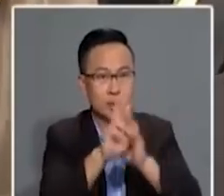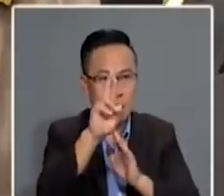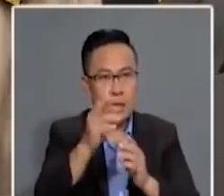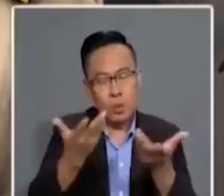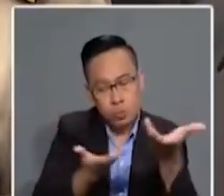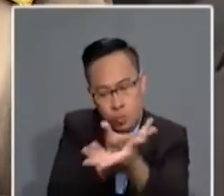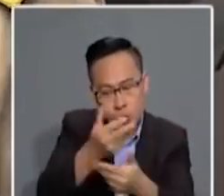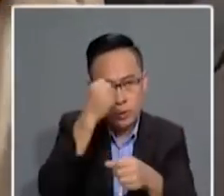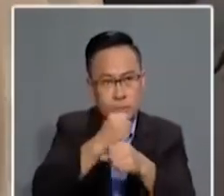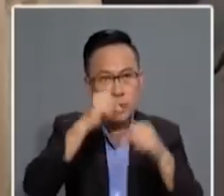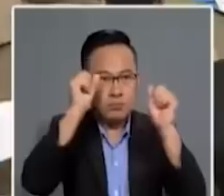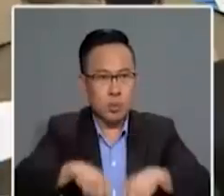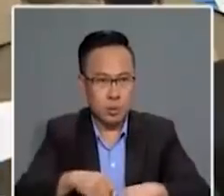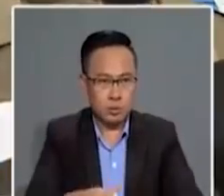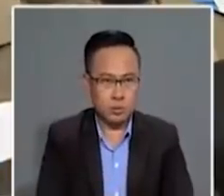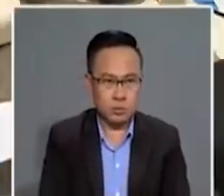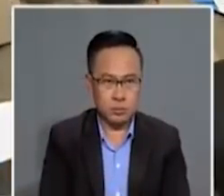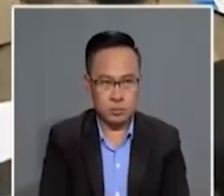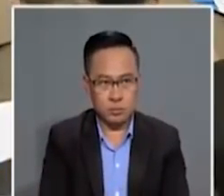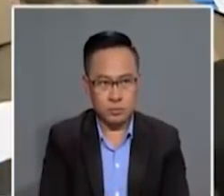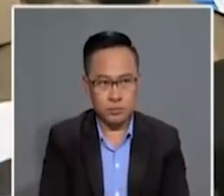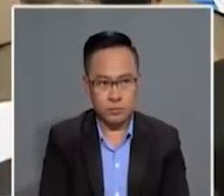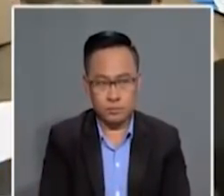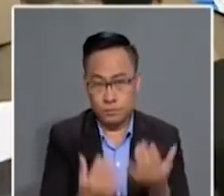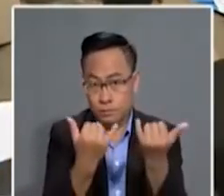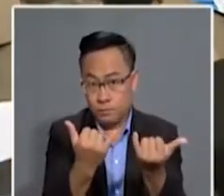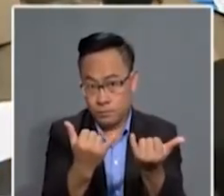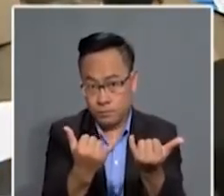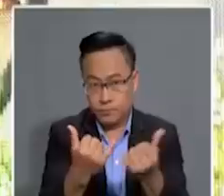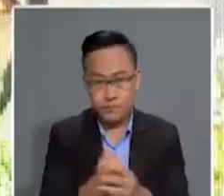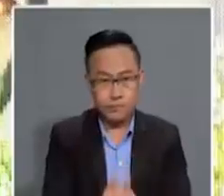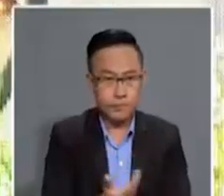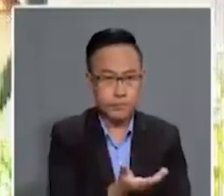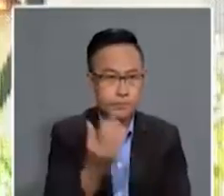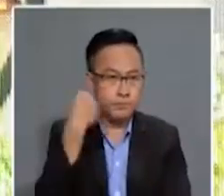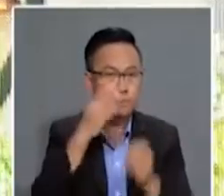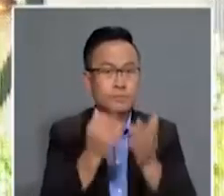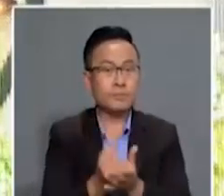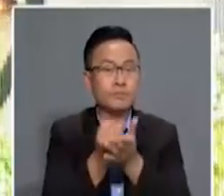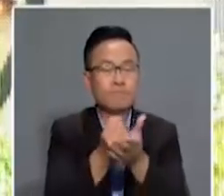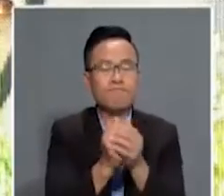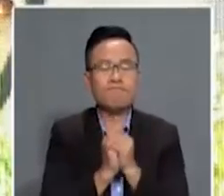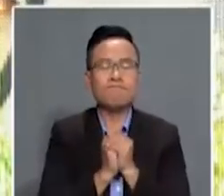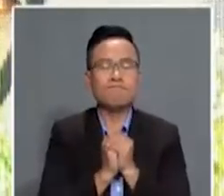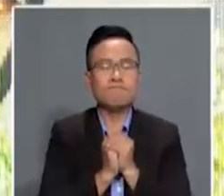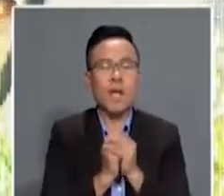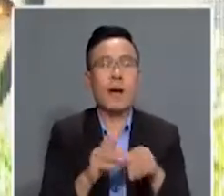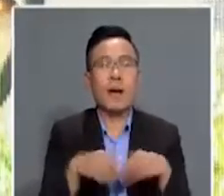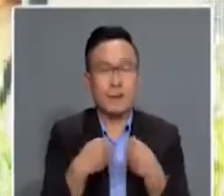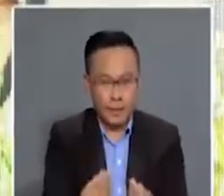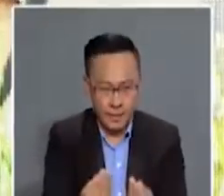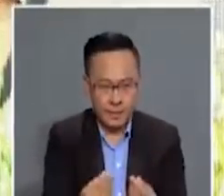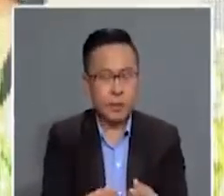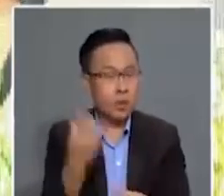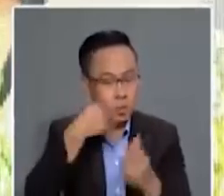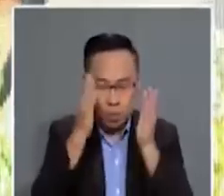จด้วยกันเข้าใจยัง นอกจากนี้นะคะท่านนายกยังขอให้ทุกคนช่วยกันอธิษฐานส่งใจไปช่วยทุก